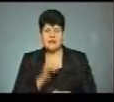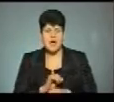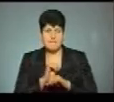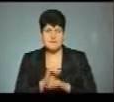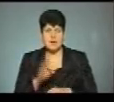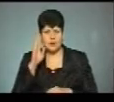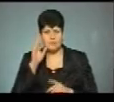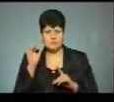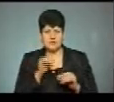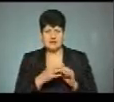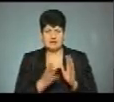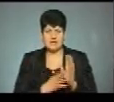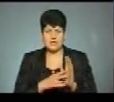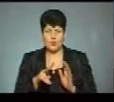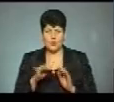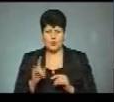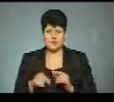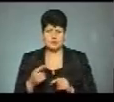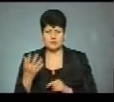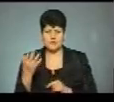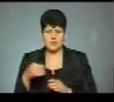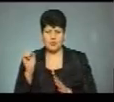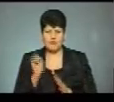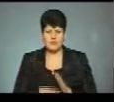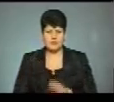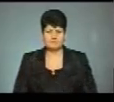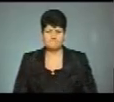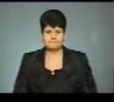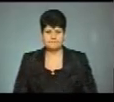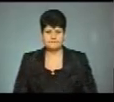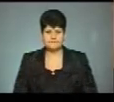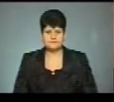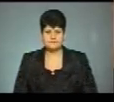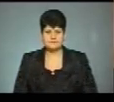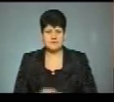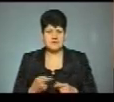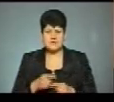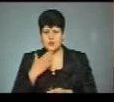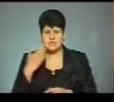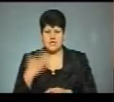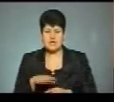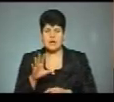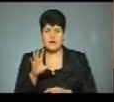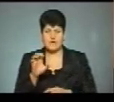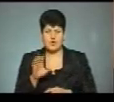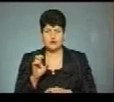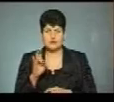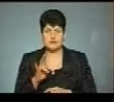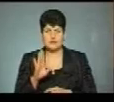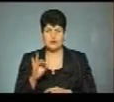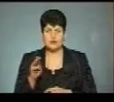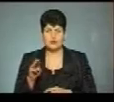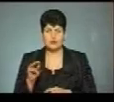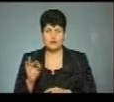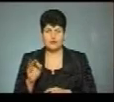поїхав 19 лютого, а наступного дня його вбили. Це останнє фото Назара Войтовича. Як він